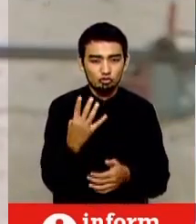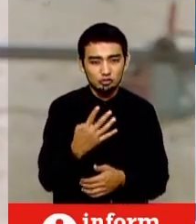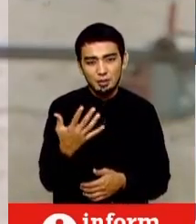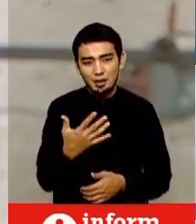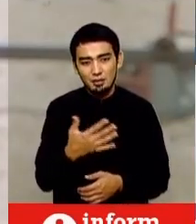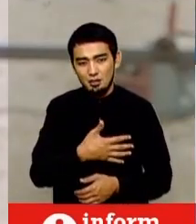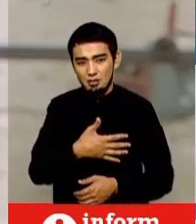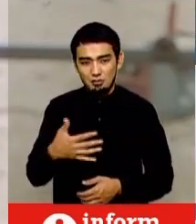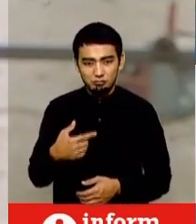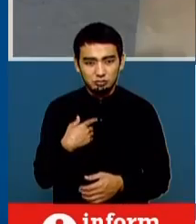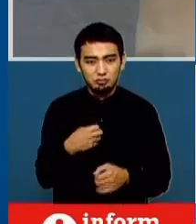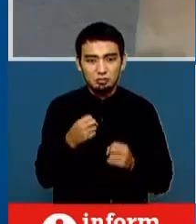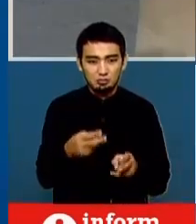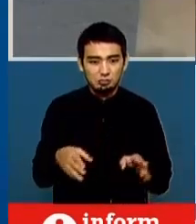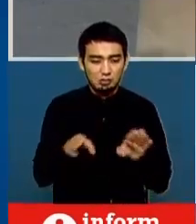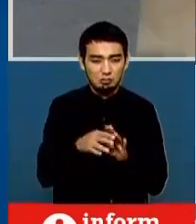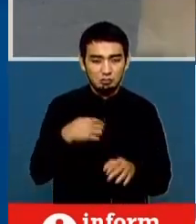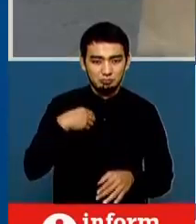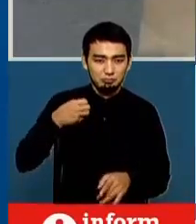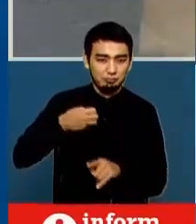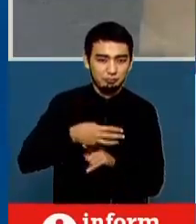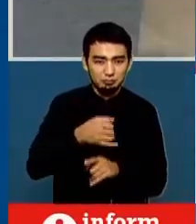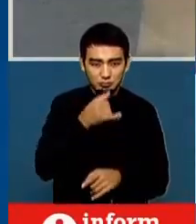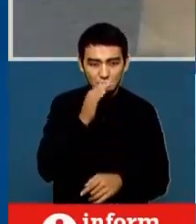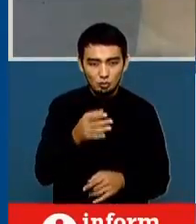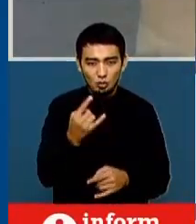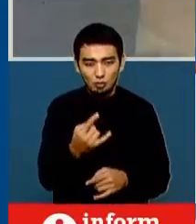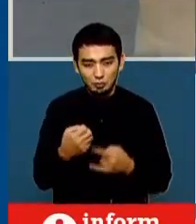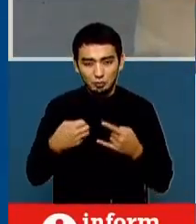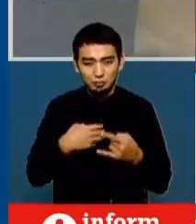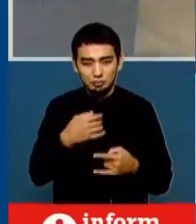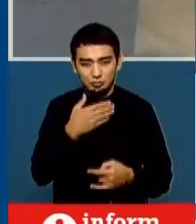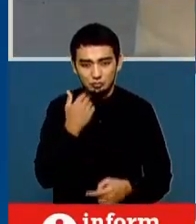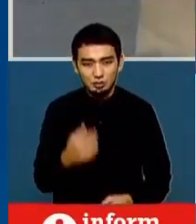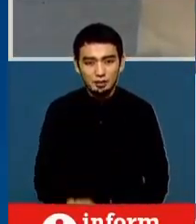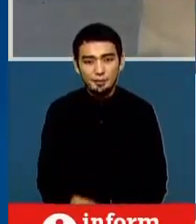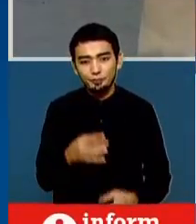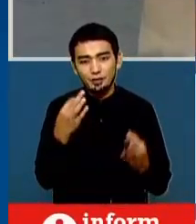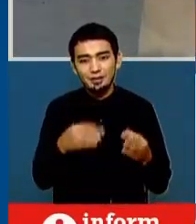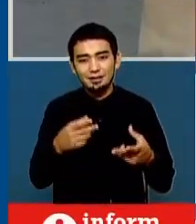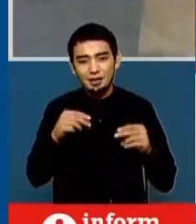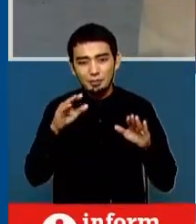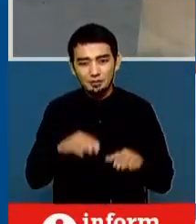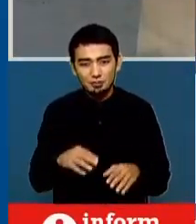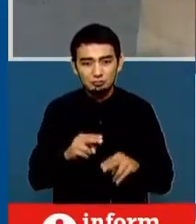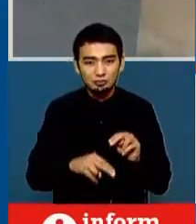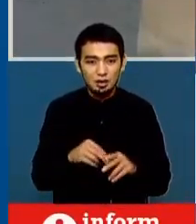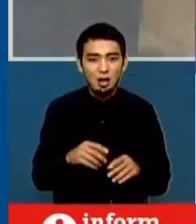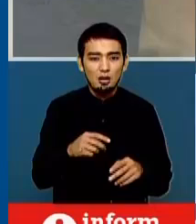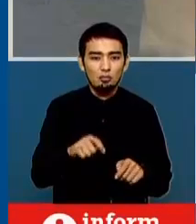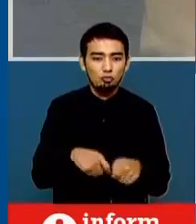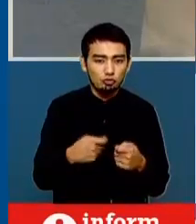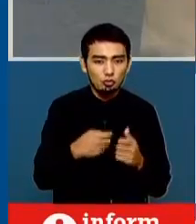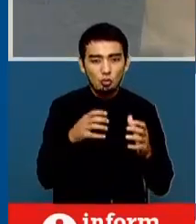с козырьком вместе будут закрывать. В отделе архитектуры, где выдали разрешение на застройку, говорят, что нарушений у компании нет.